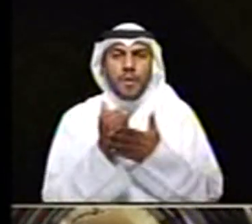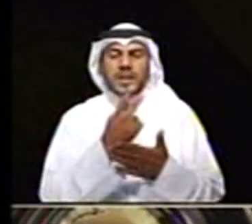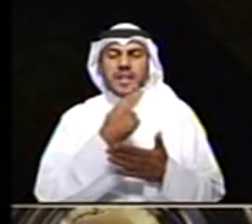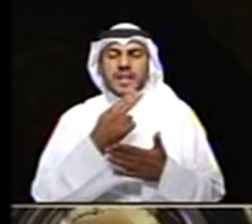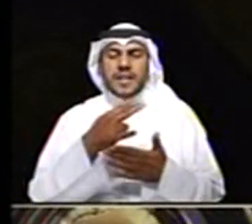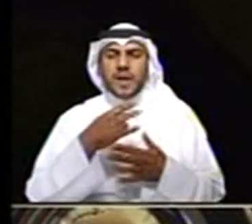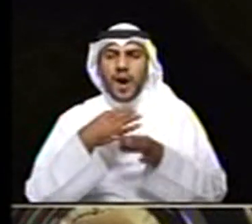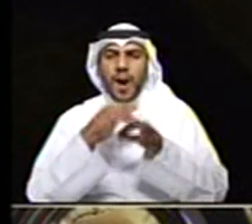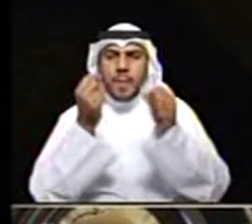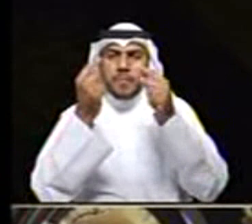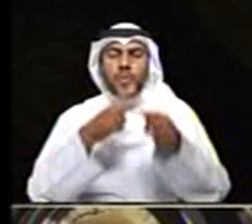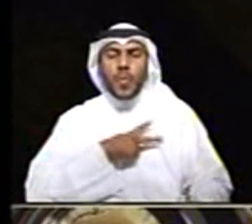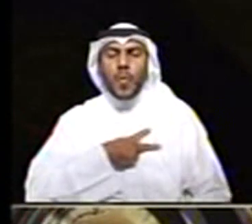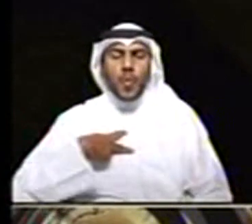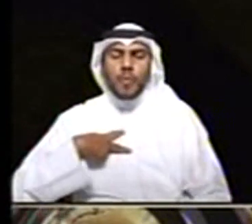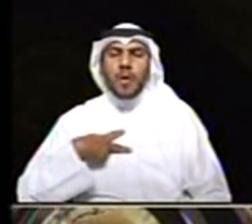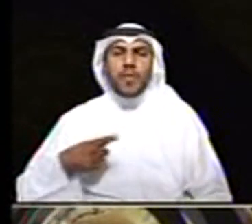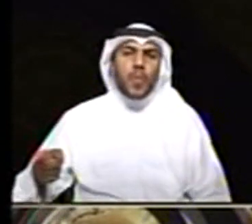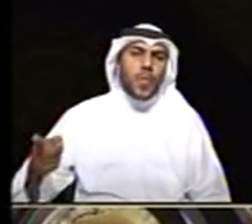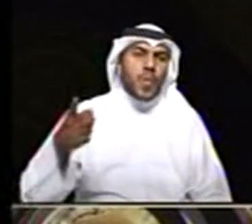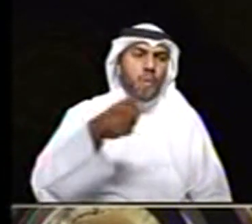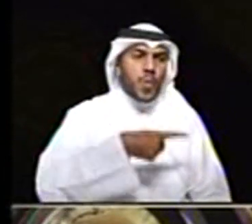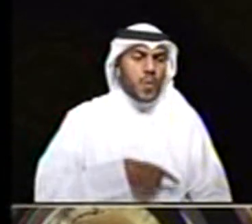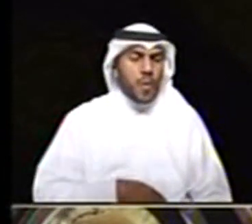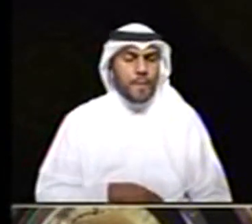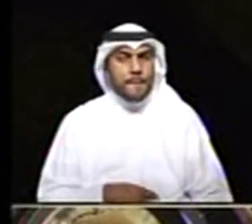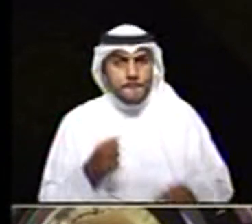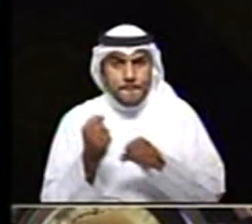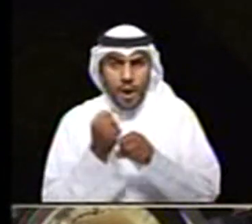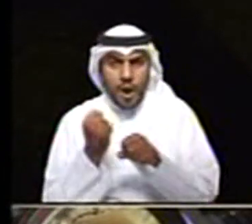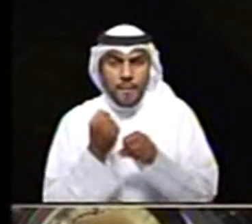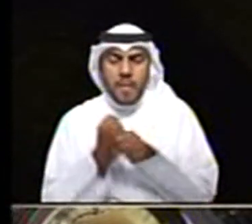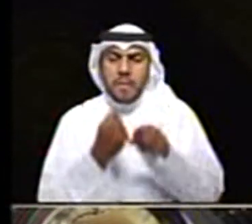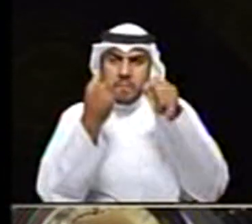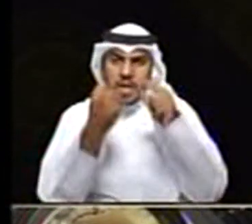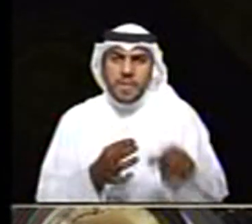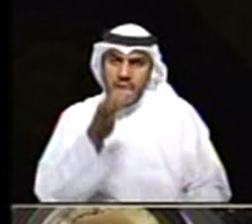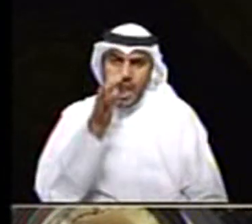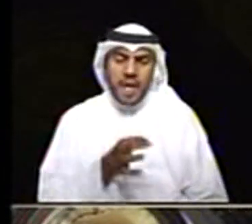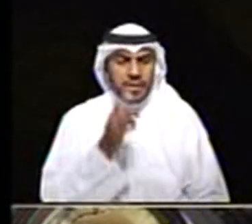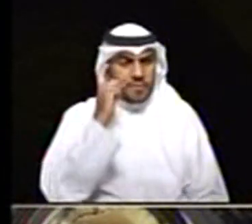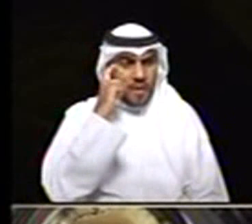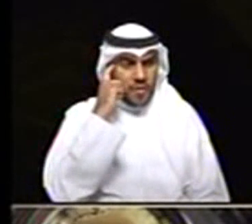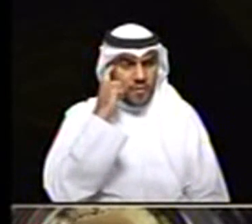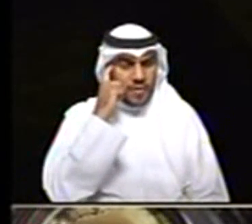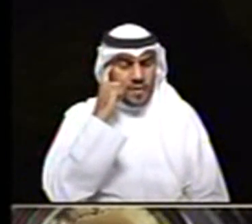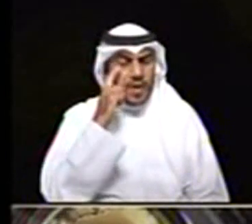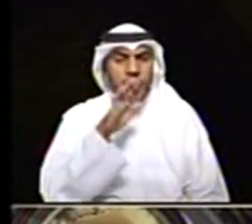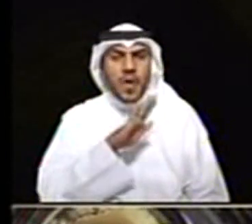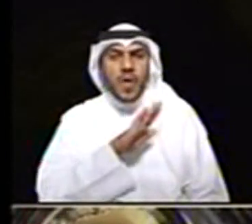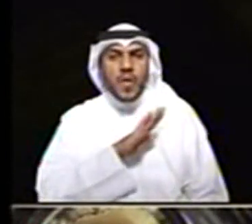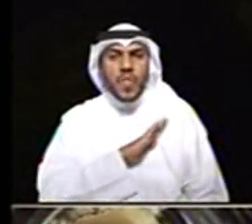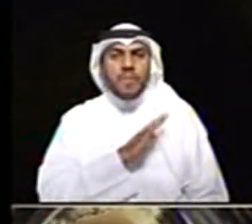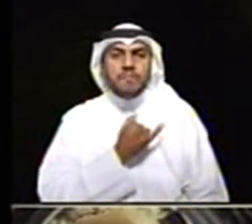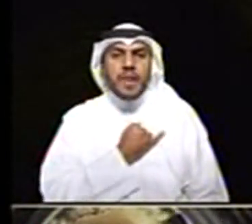كل الجهات الحكومية التي تساهم معنا بهذه الخطة. ومقر الآن اللجنة موجود في الدفاع المدني،